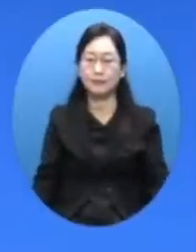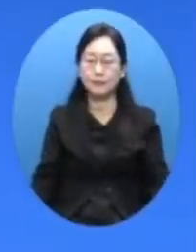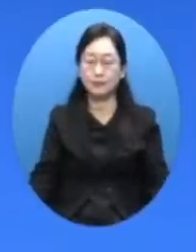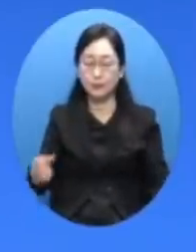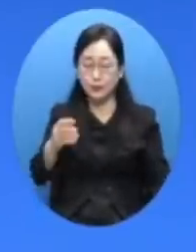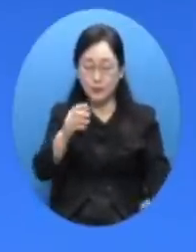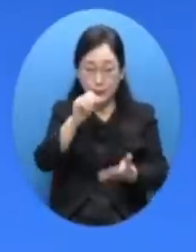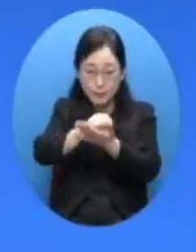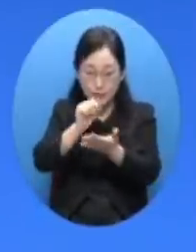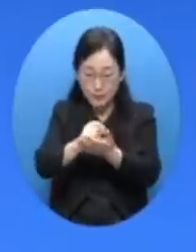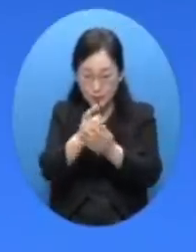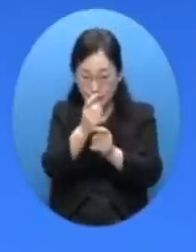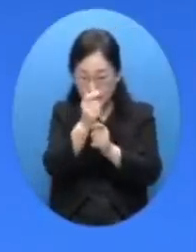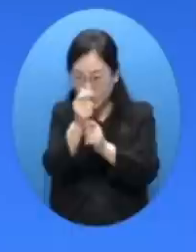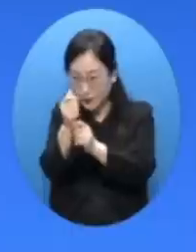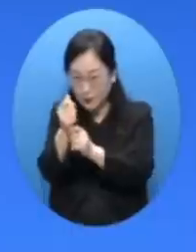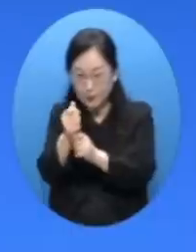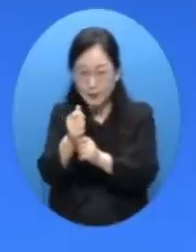도박에 빠져보기도 하고